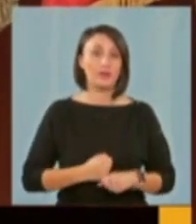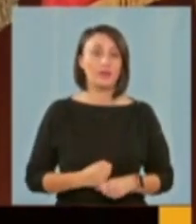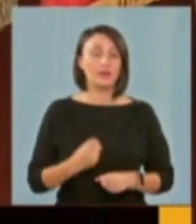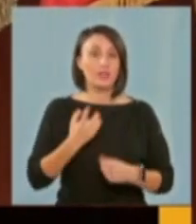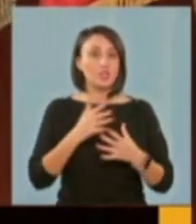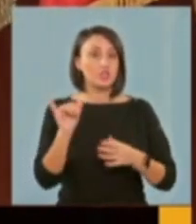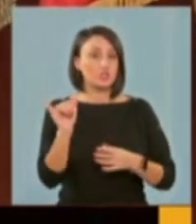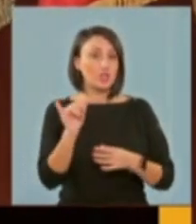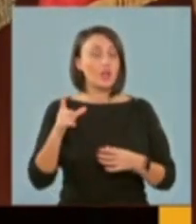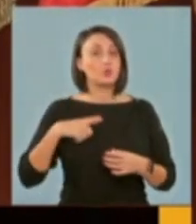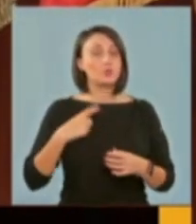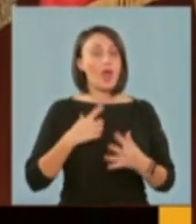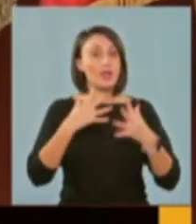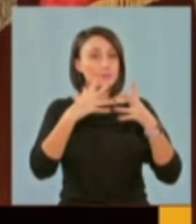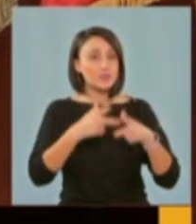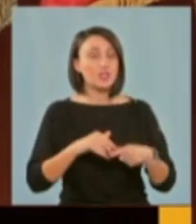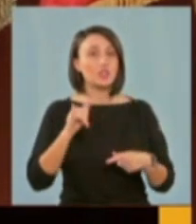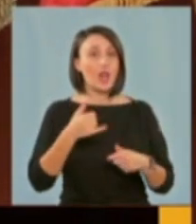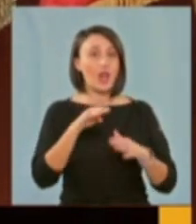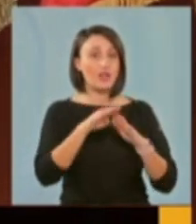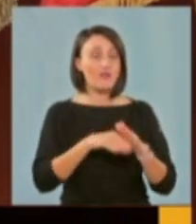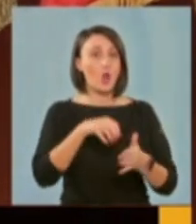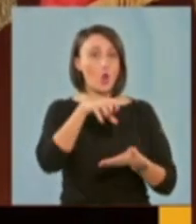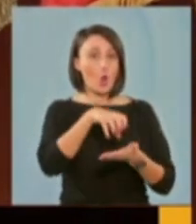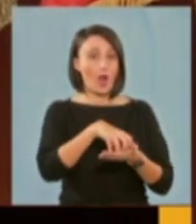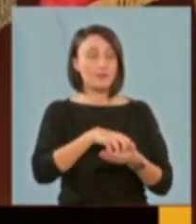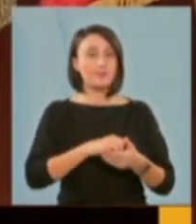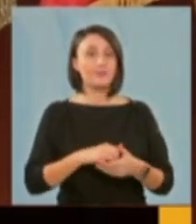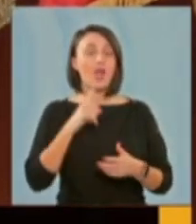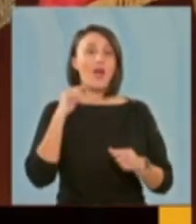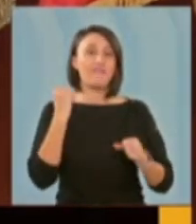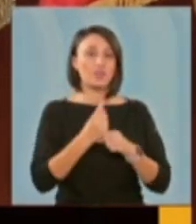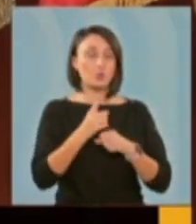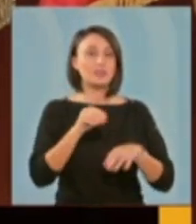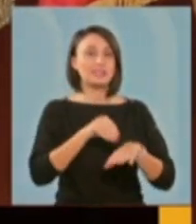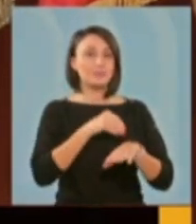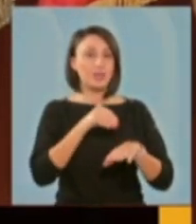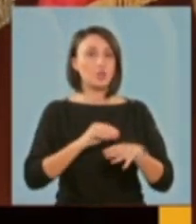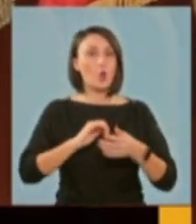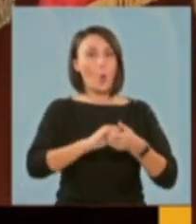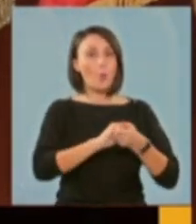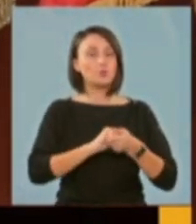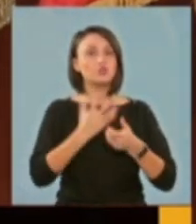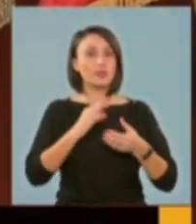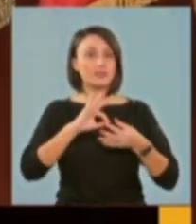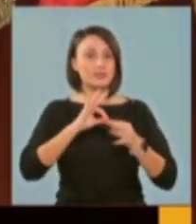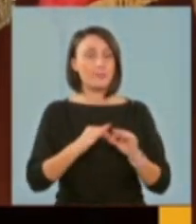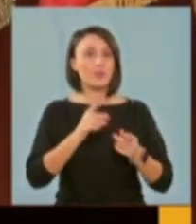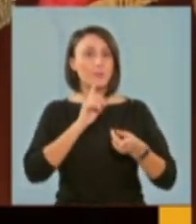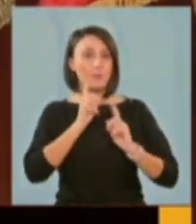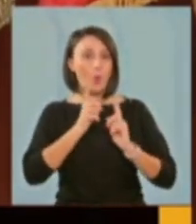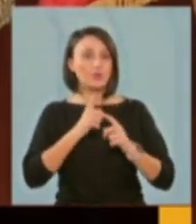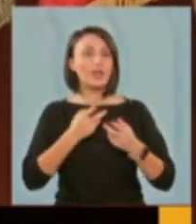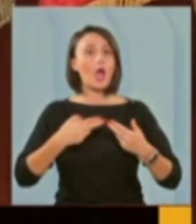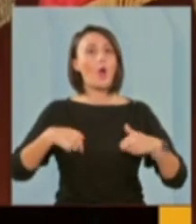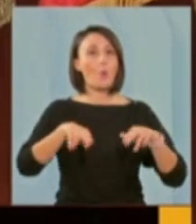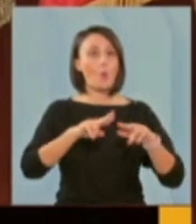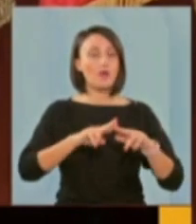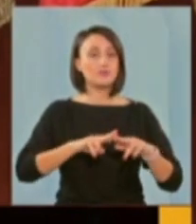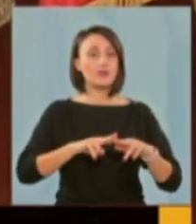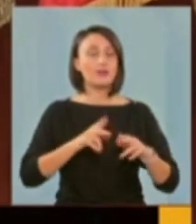din cei care se află în administrație, chiar și la nivel local, a crea un spirit comun în ceea ce privește politica noastră